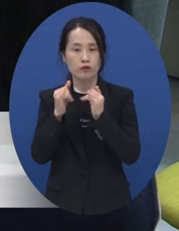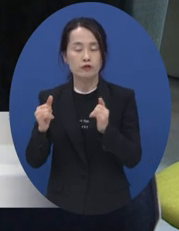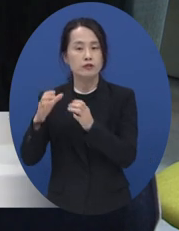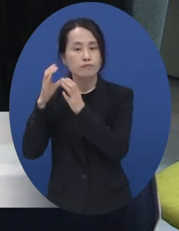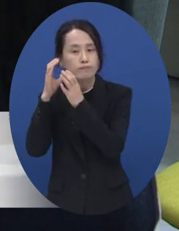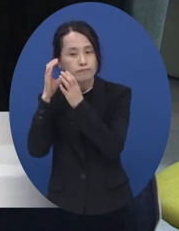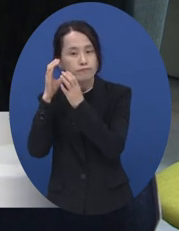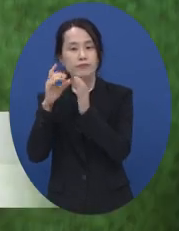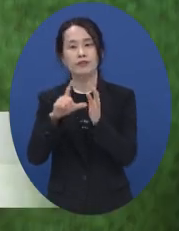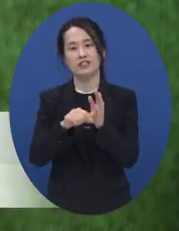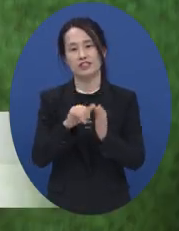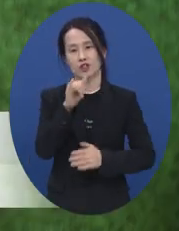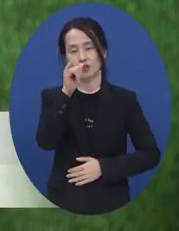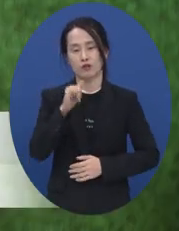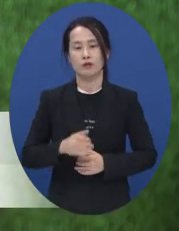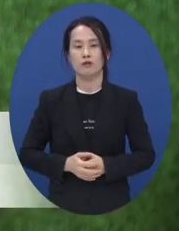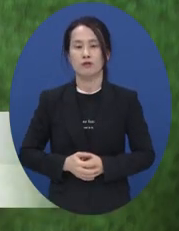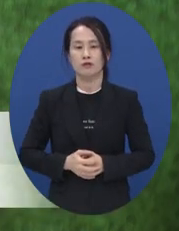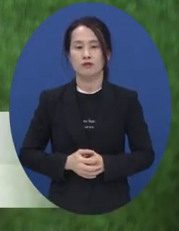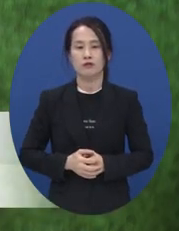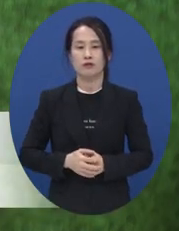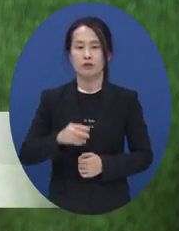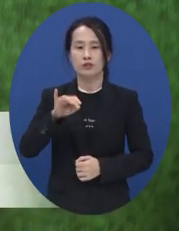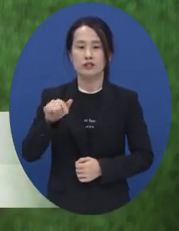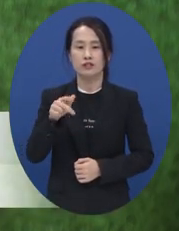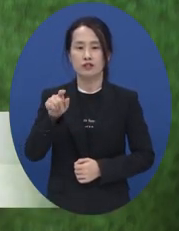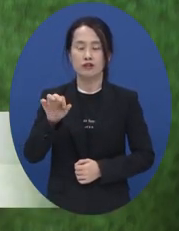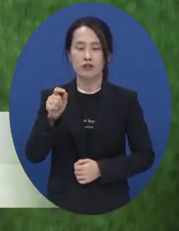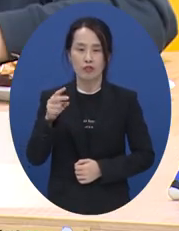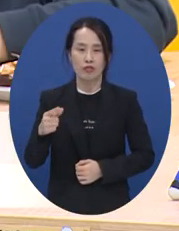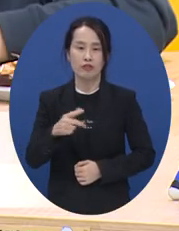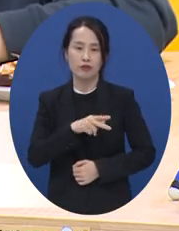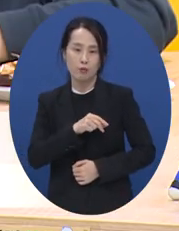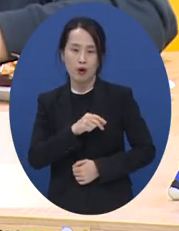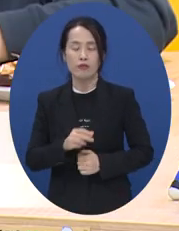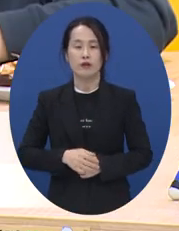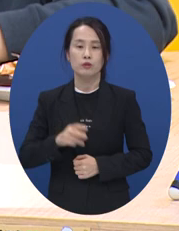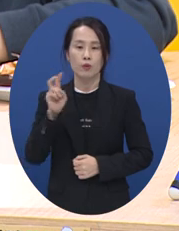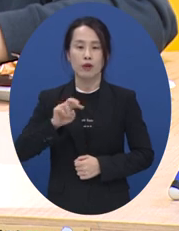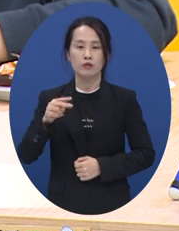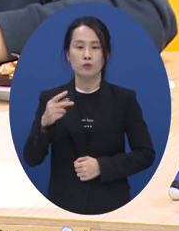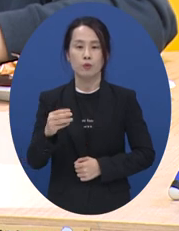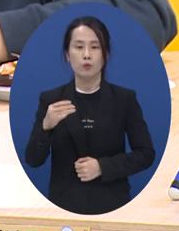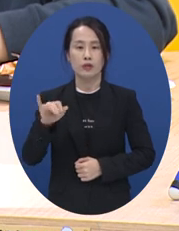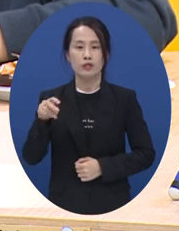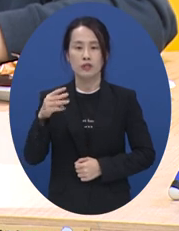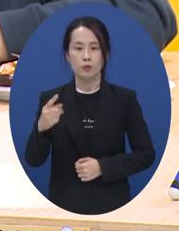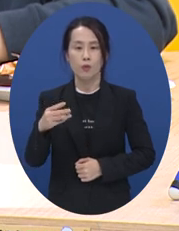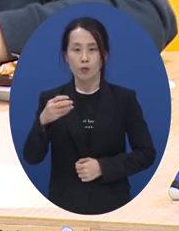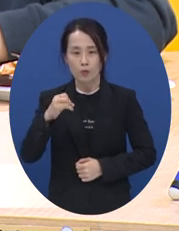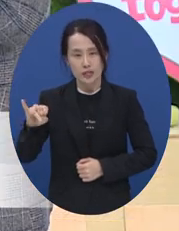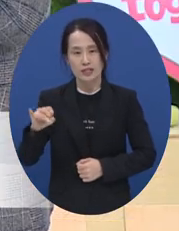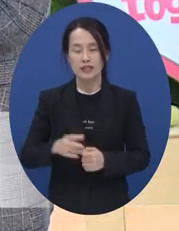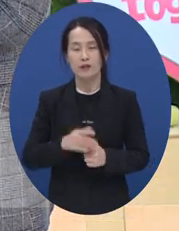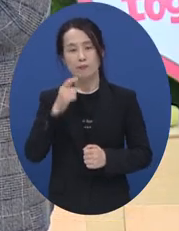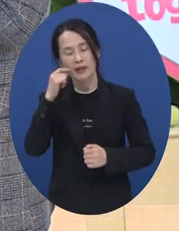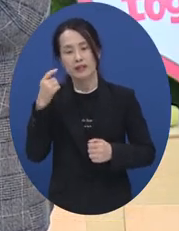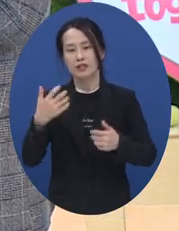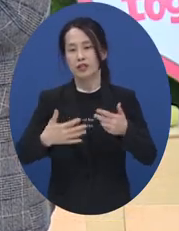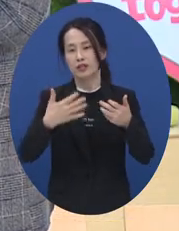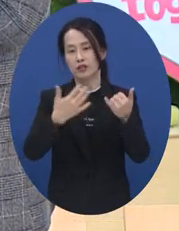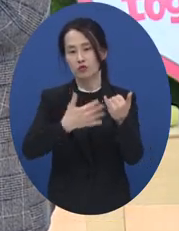청년들의 의견을 듣는 시간이 마련됐습니다 또 신정연 격이 도의원과 가수도 리토 류와